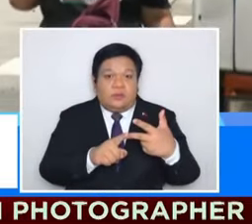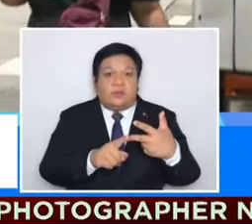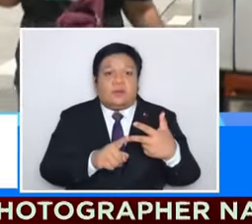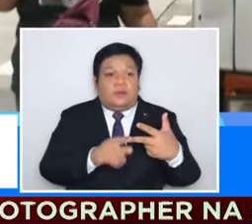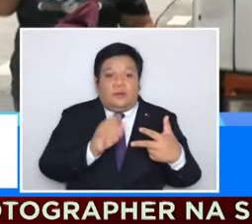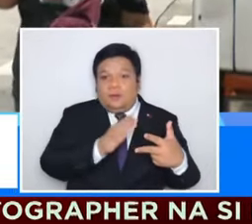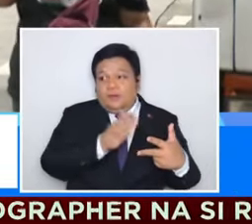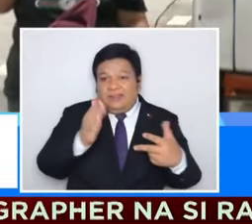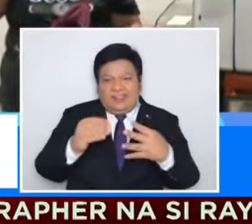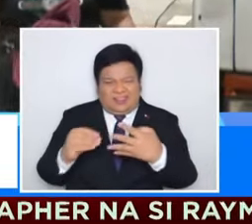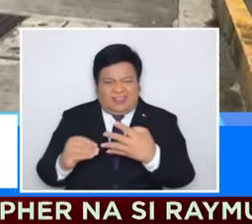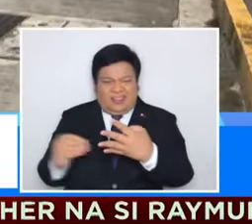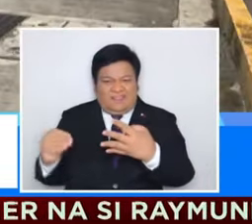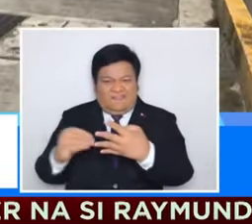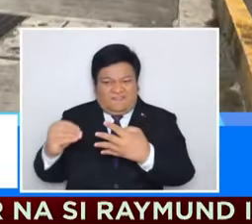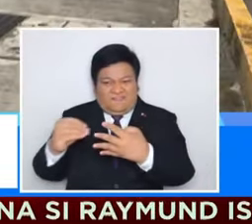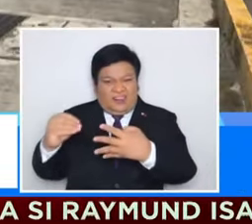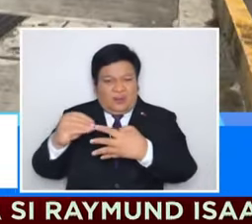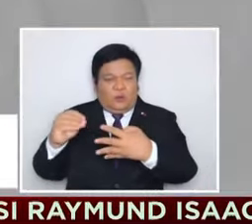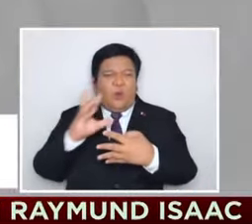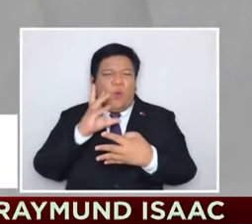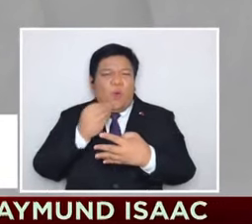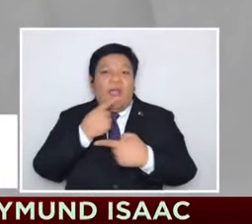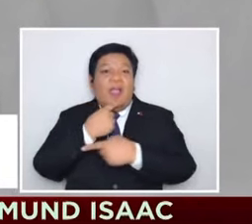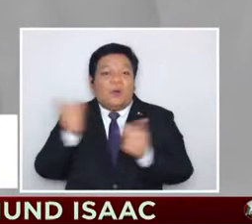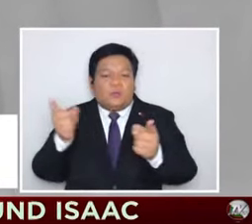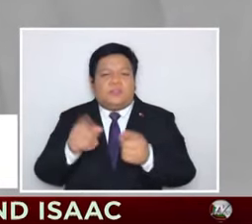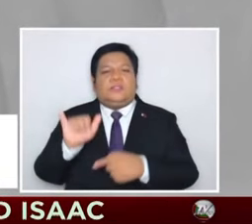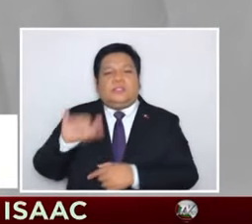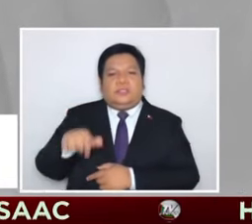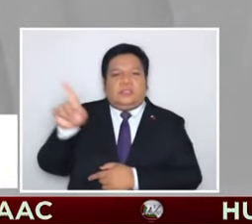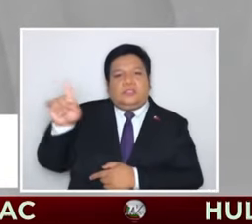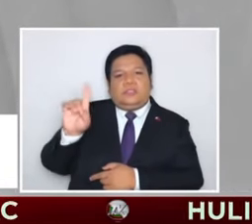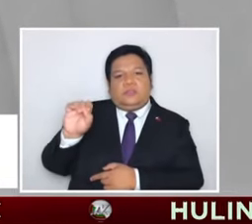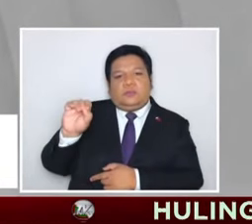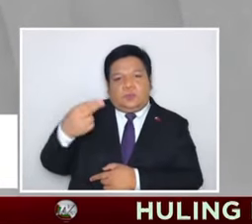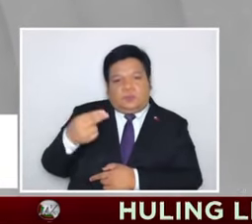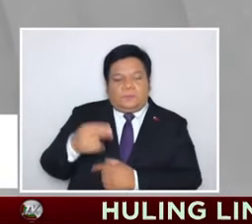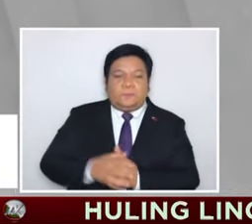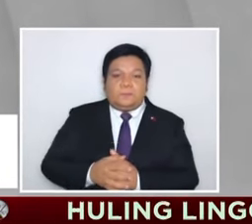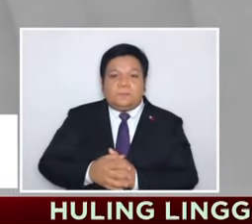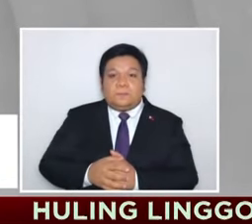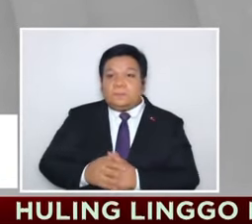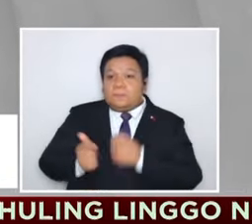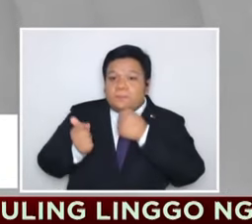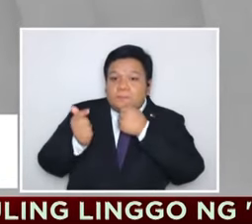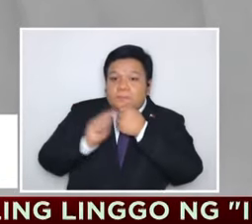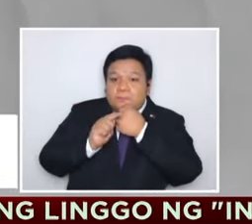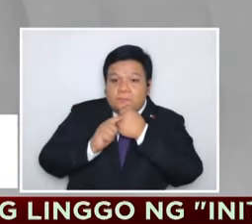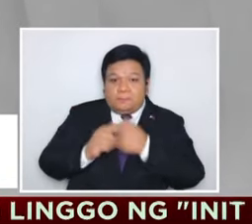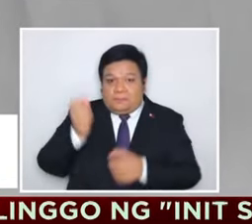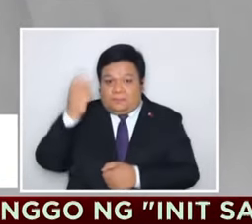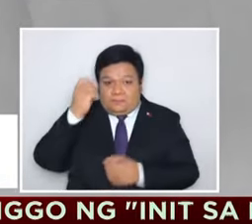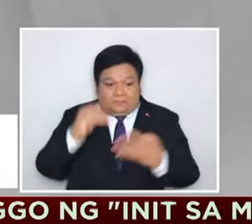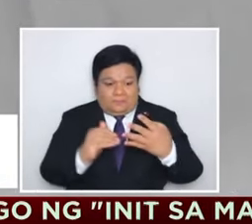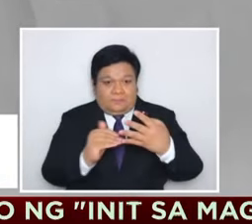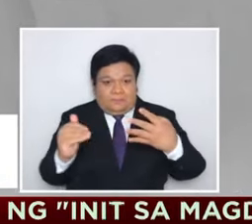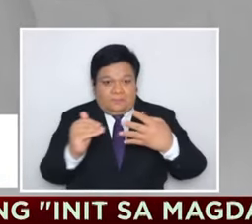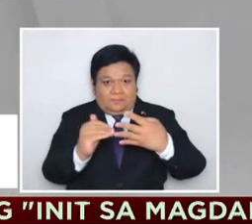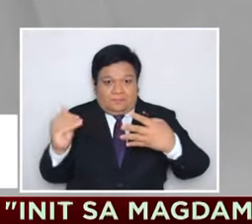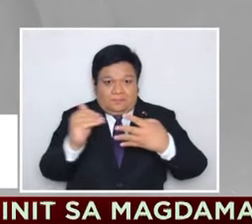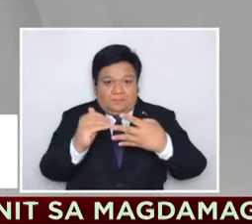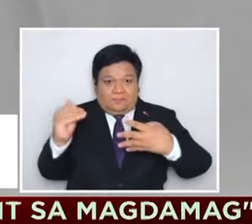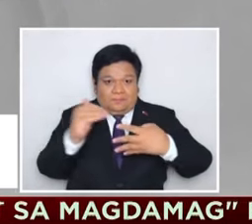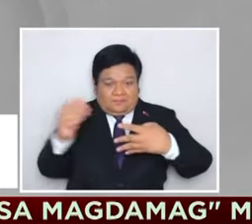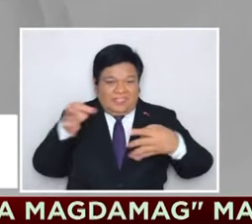sino ang magdedeklara? Yan. Ang Department of Health. Sa ilalim ng Alert Level 1, pwedeng magbukas ng 100%